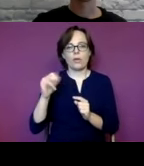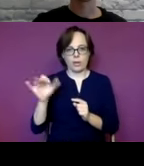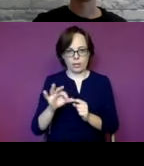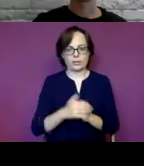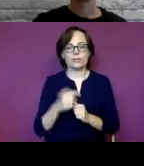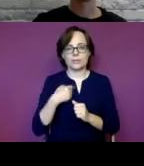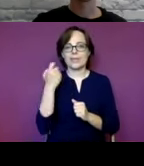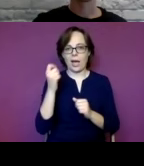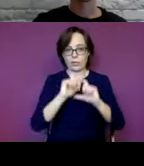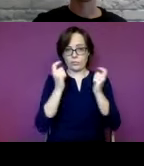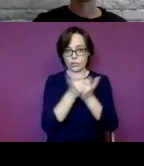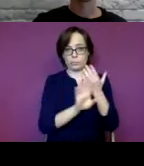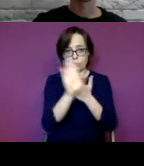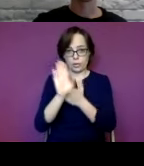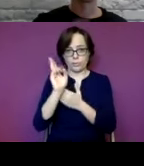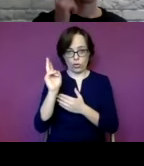przedstawimy,